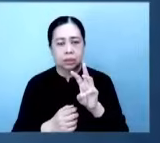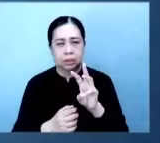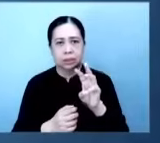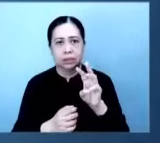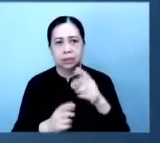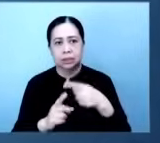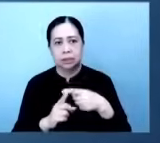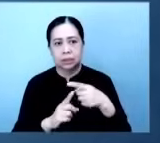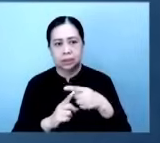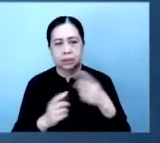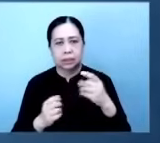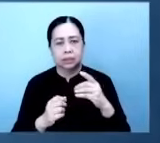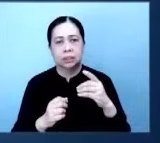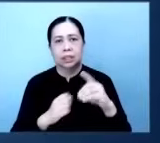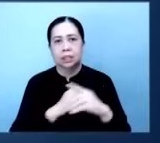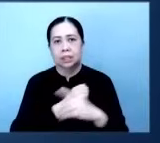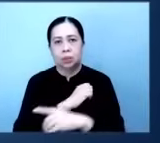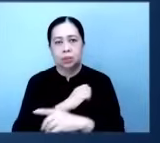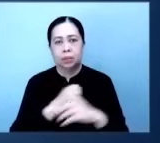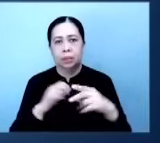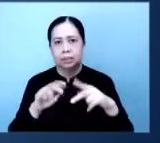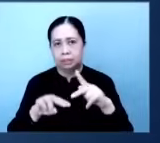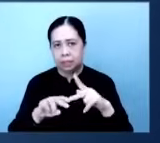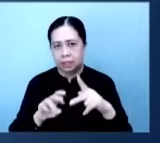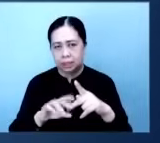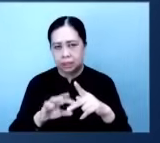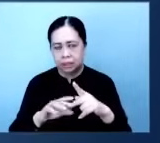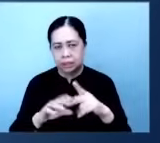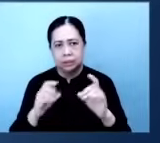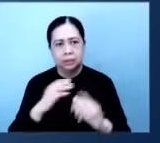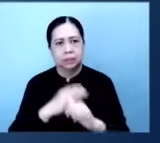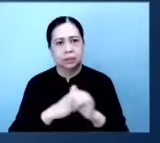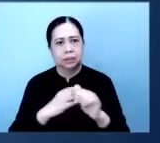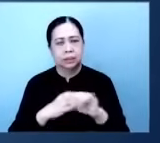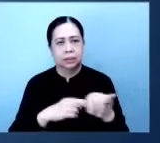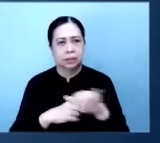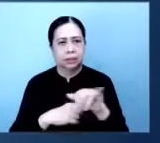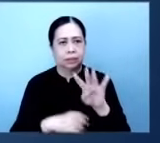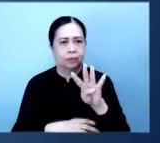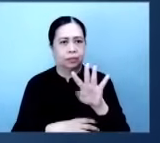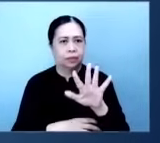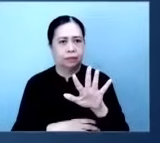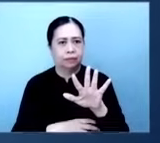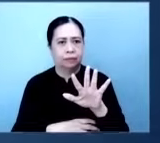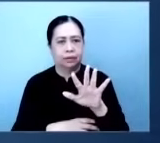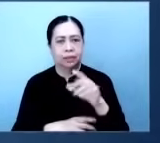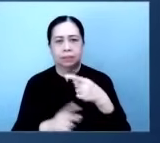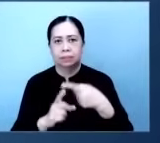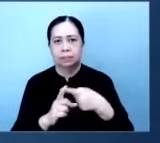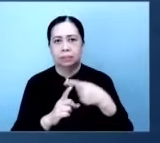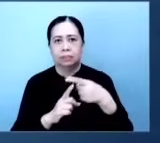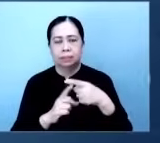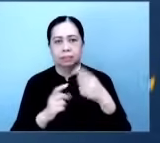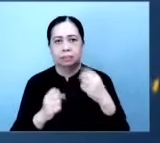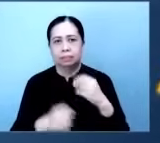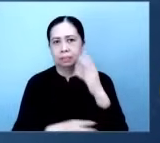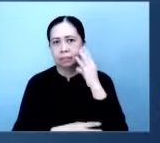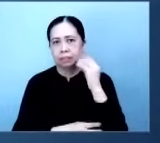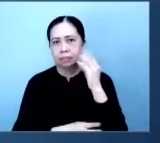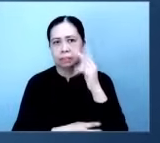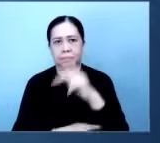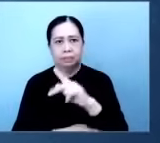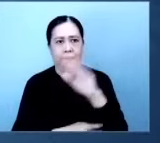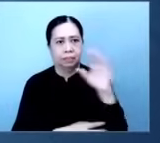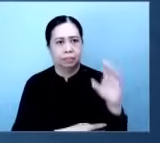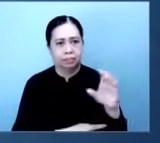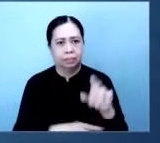naman sa Dagupan, Pangasinan. Nasa danger zone din ang 45 degrees Celsius na mararanasan sa Pasay, gayon